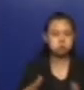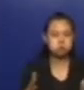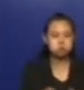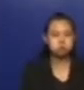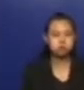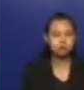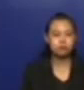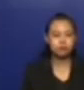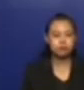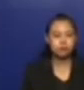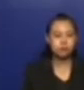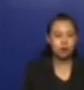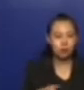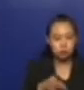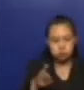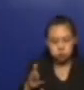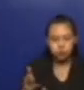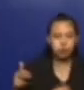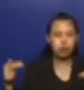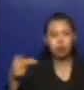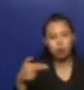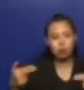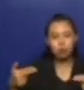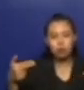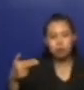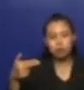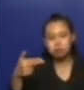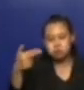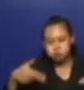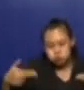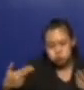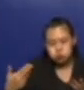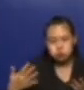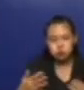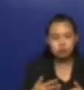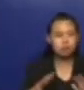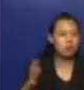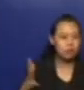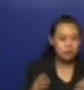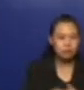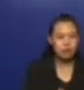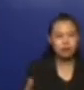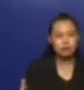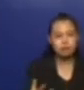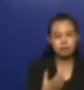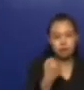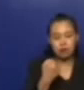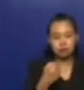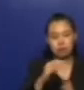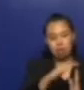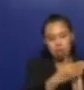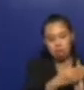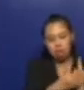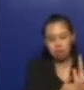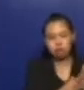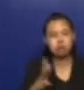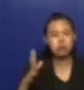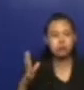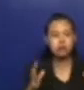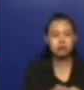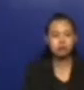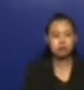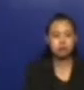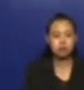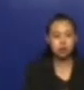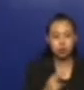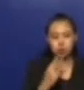การฆ่ากันในเรื่องการสงครามการต่อสู้ทางการเมืองเนี่ยไม่มีที่ไปฆ่ากันชายแดนอยู่กันแต่ใน